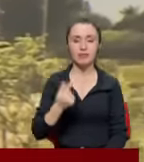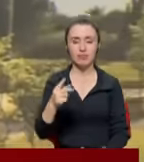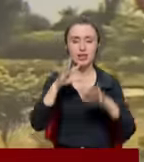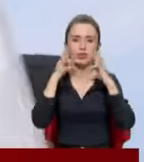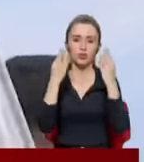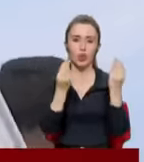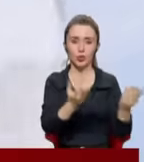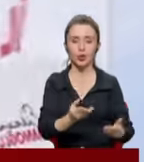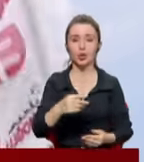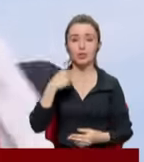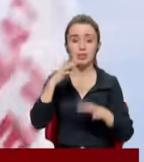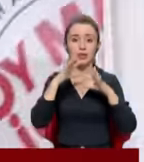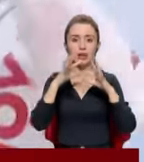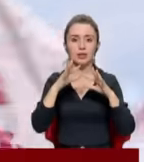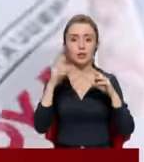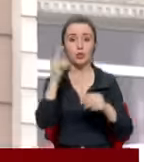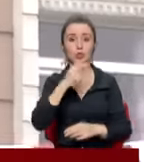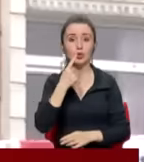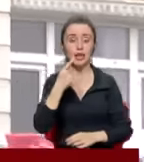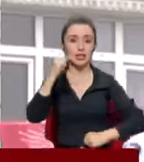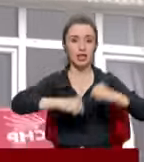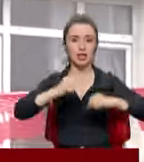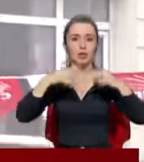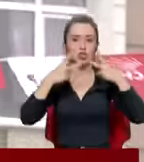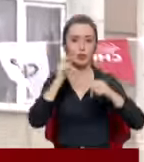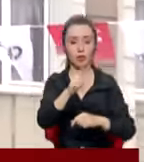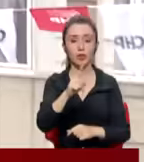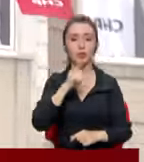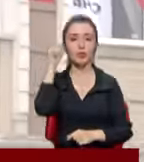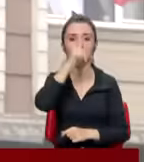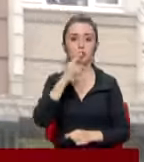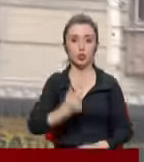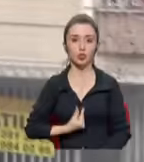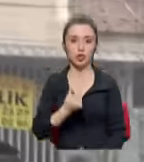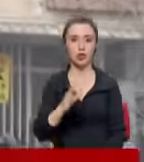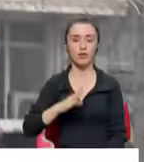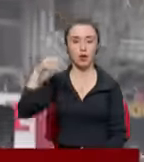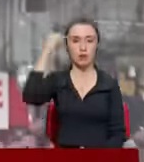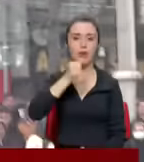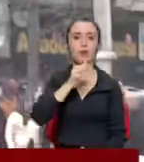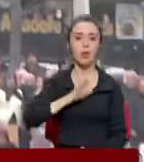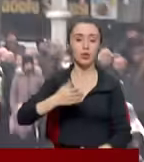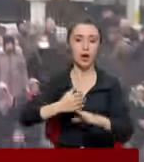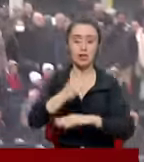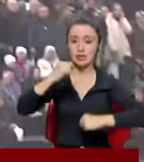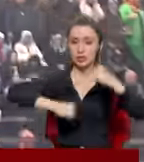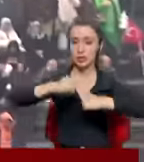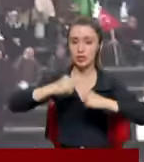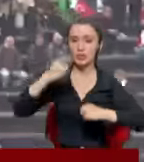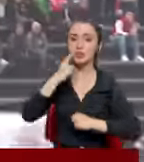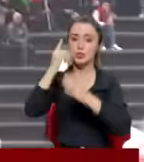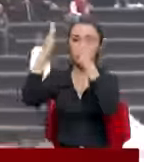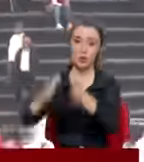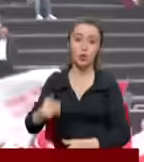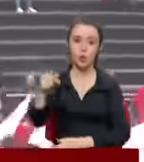güldürdü yüzümüzü güldürdü dediği rakibinin yaptığı açıklamalar nedeniyle Bir de uyarıda bulundu İmamoğlu asıl yarıştığı ismin Erdoğan